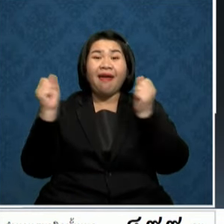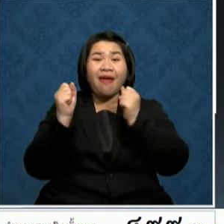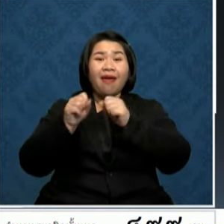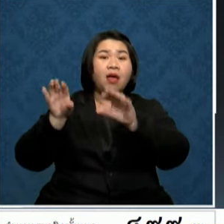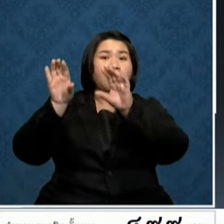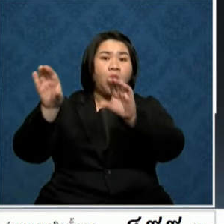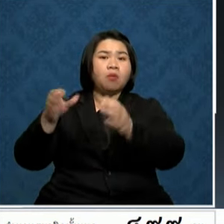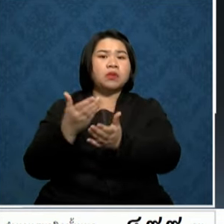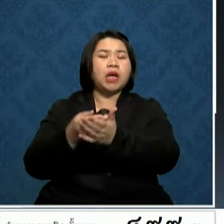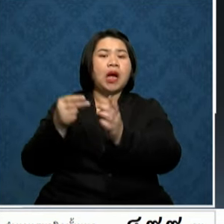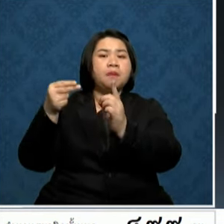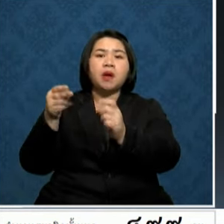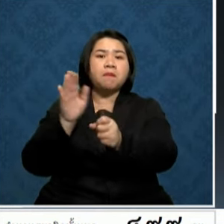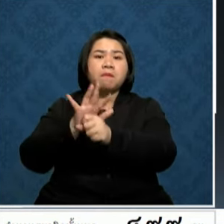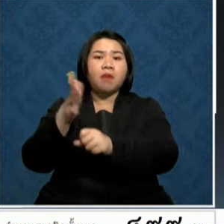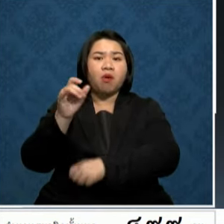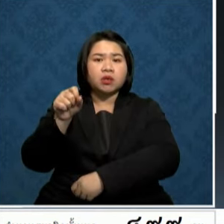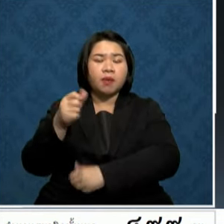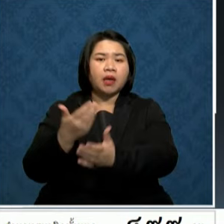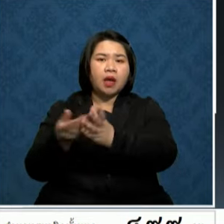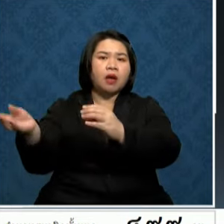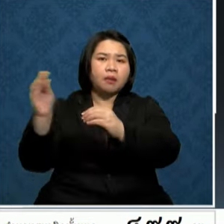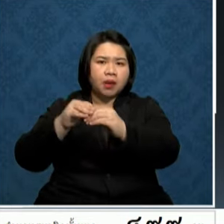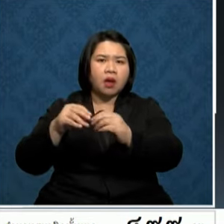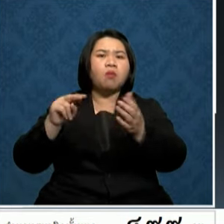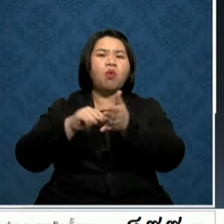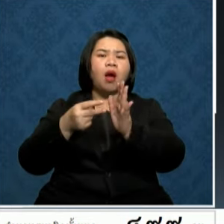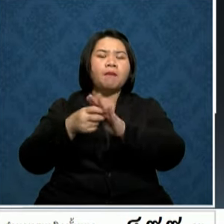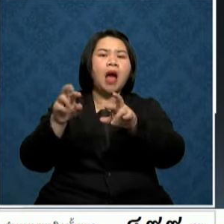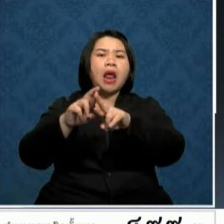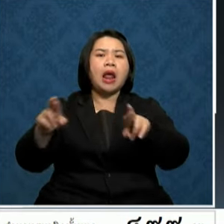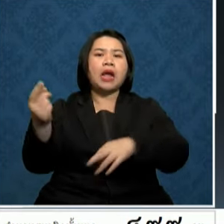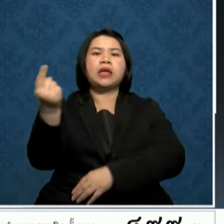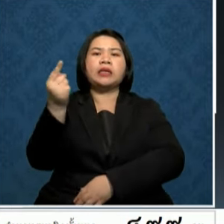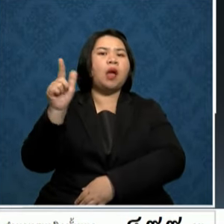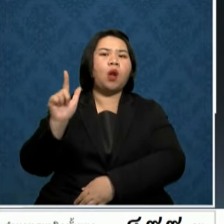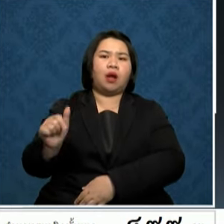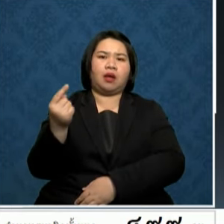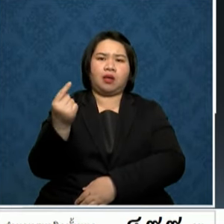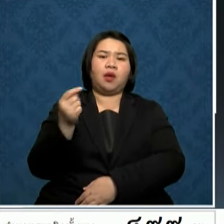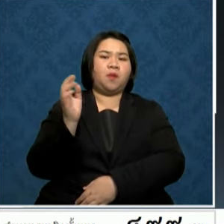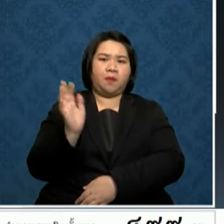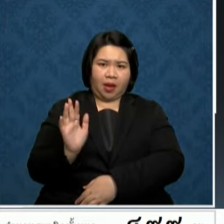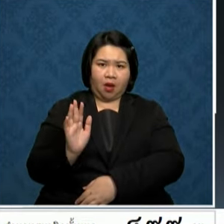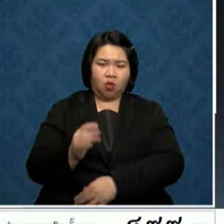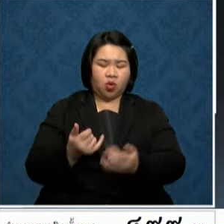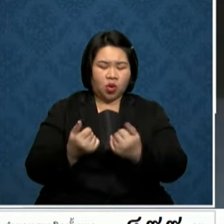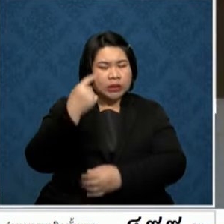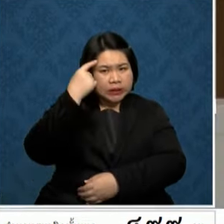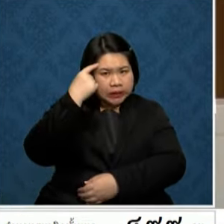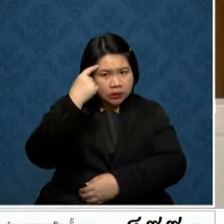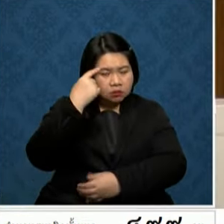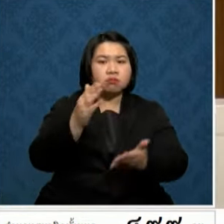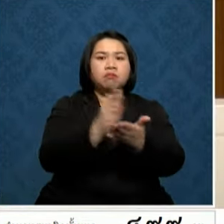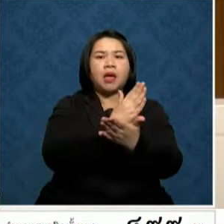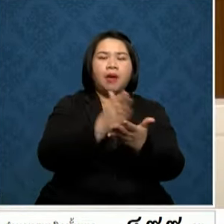องนี่ 100000 ก็ไม่พอก็ต้องจ่ายเติมเขาไปมัก็จะไปตกอยู่กผู้ค้ารายเดียวเราก็พยายามที่จะจำกัดให้เกิดการก